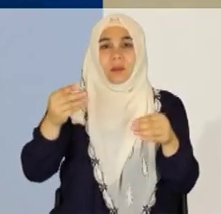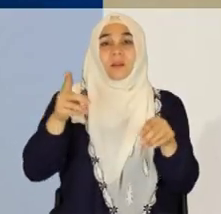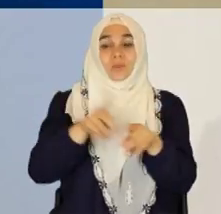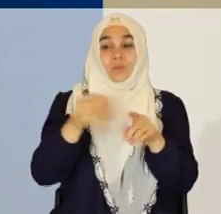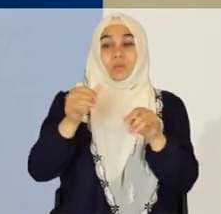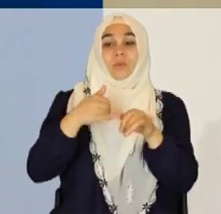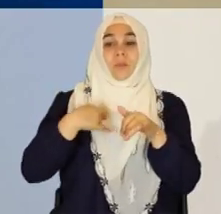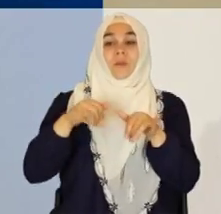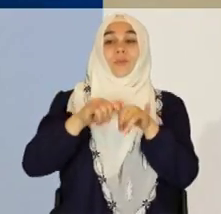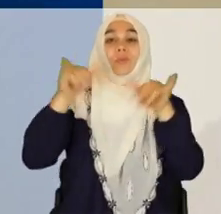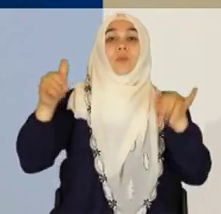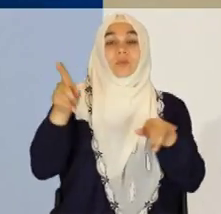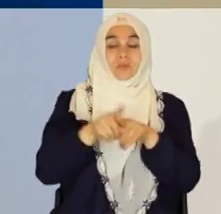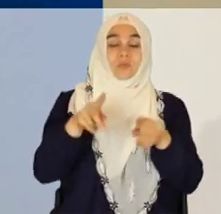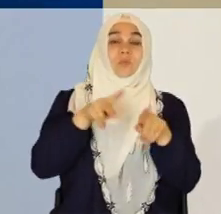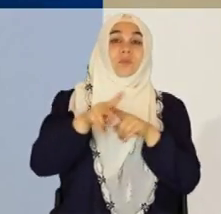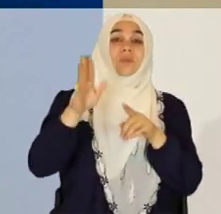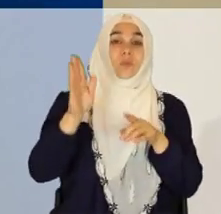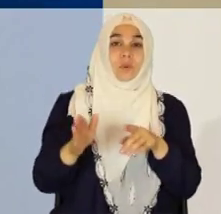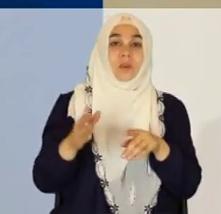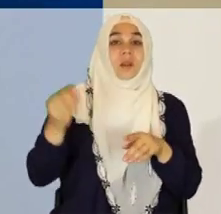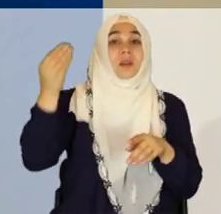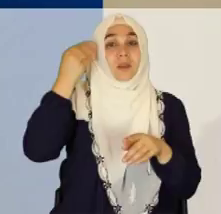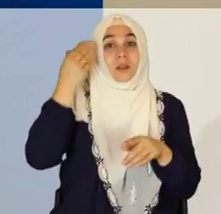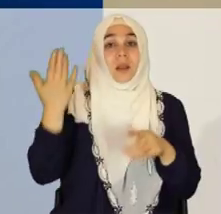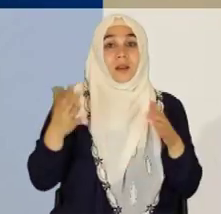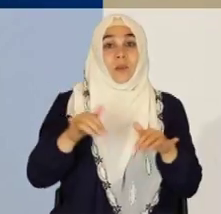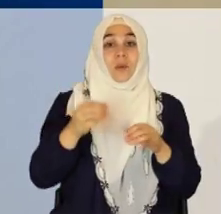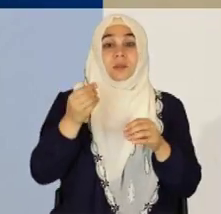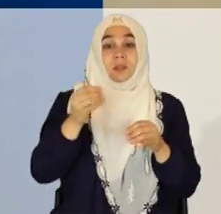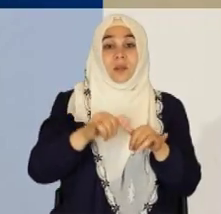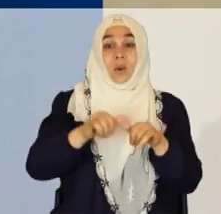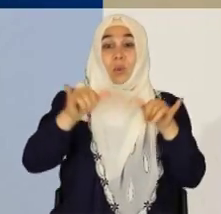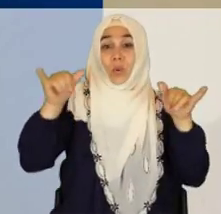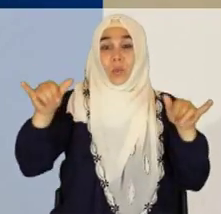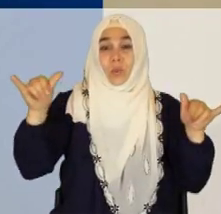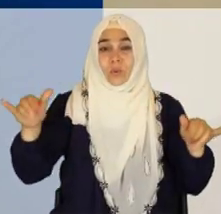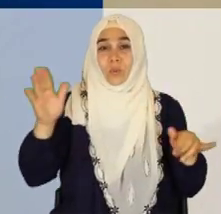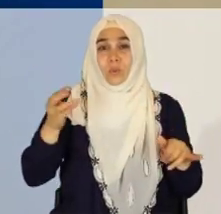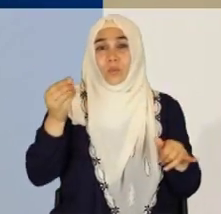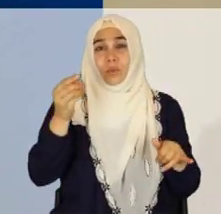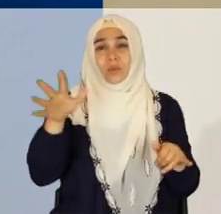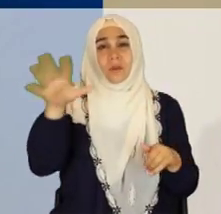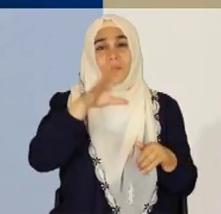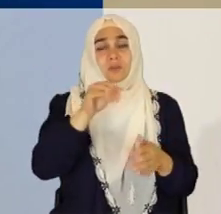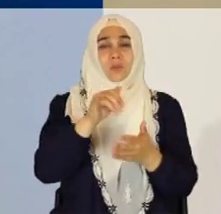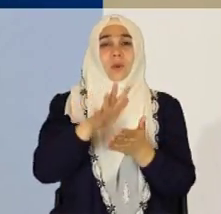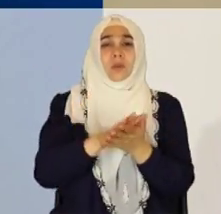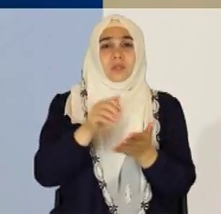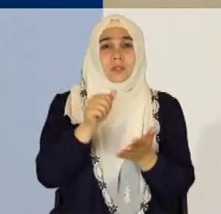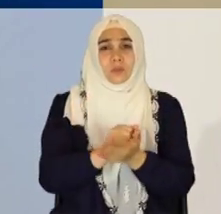desa uni ham zulmni qiladi. Ya'ni moli dunyoning muhabbati barcha